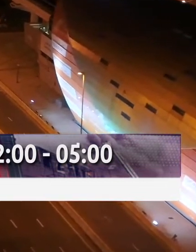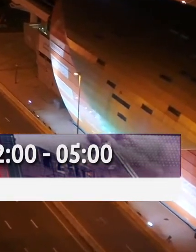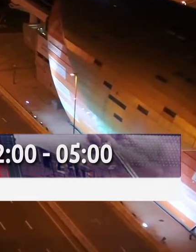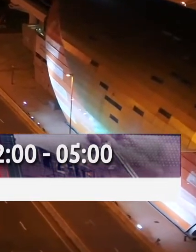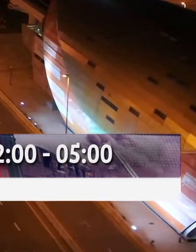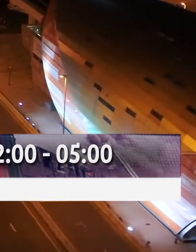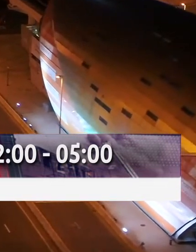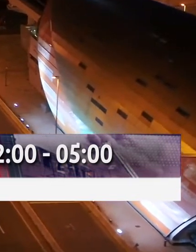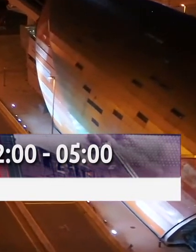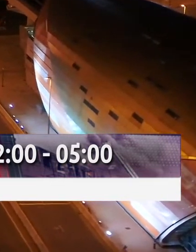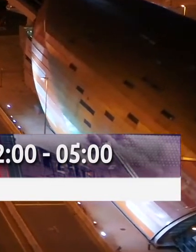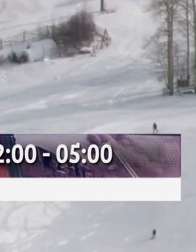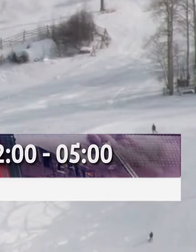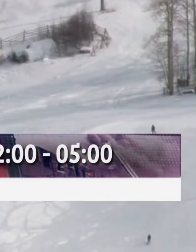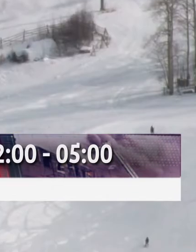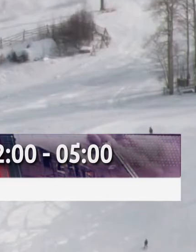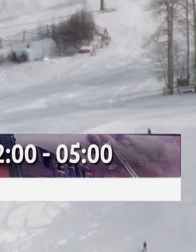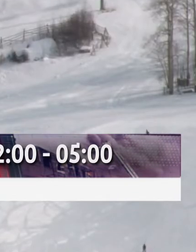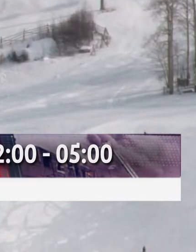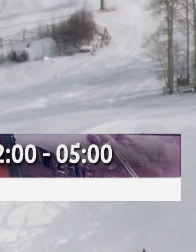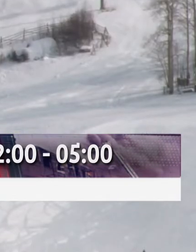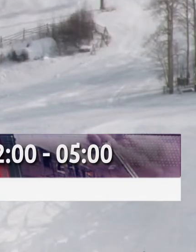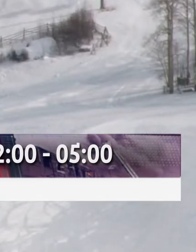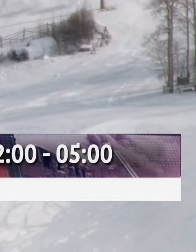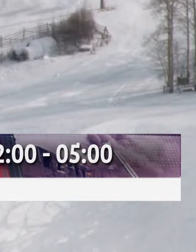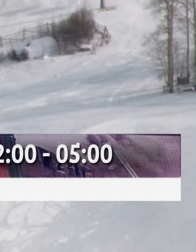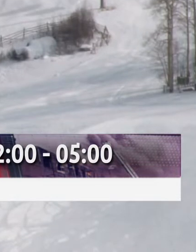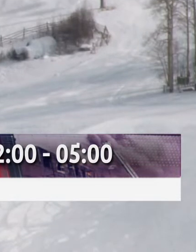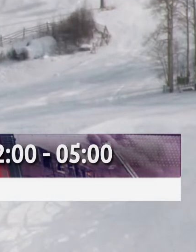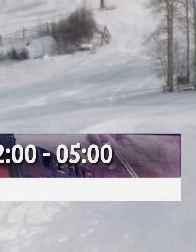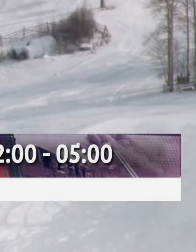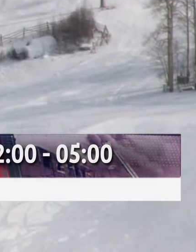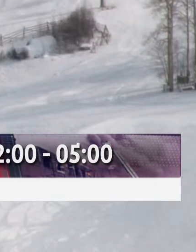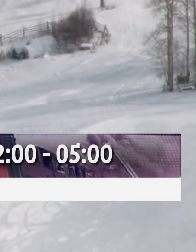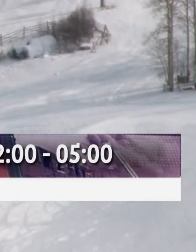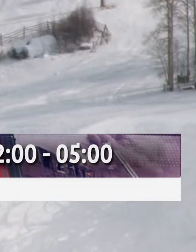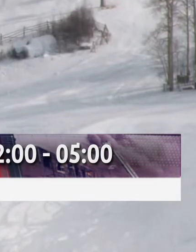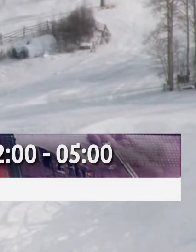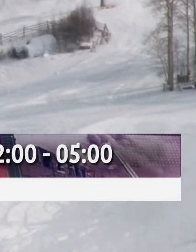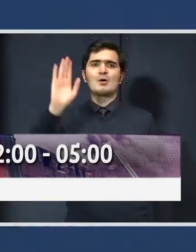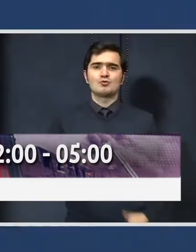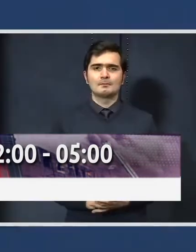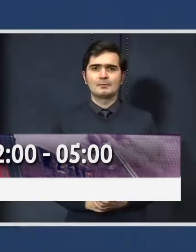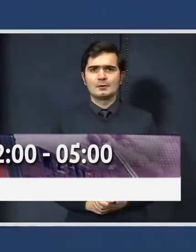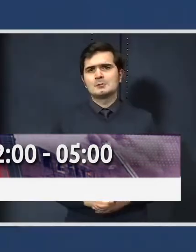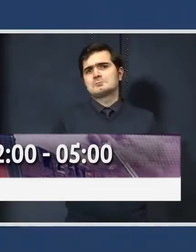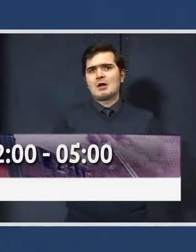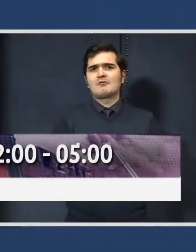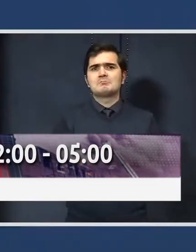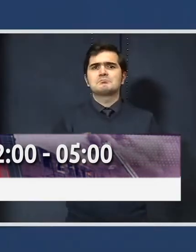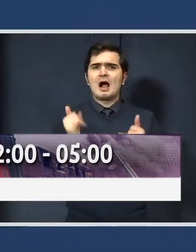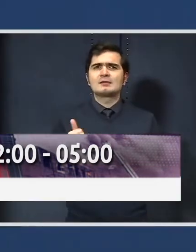munte să fie limitată la 70% din capacitate măsurile se aplică de duminică 14 martie rulota